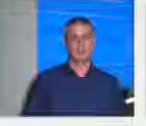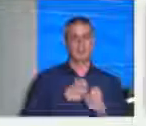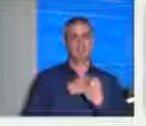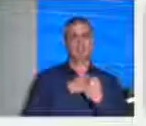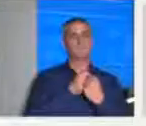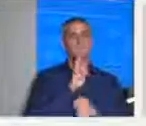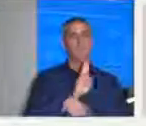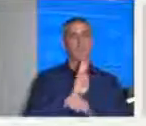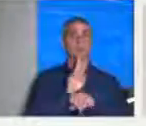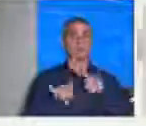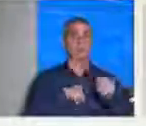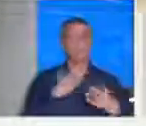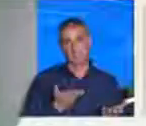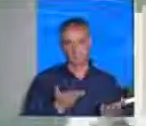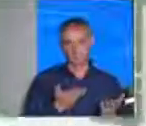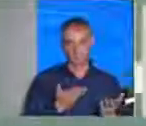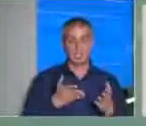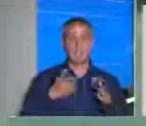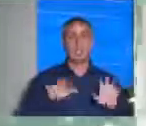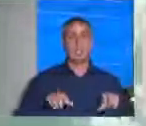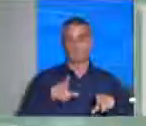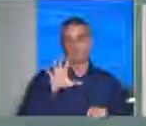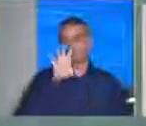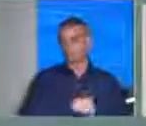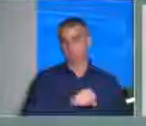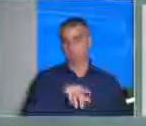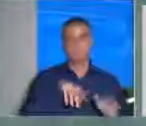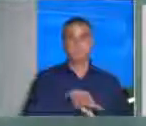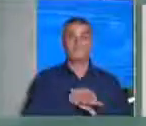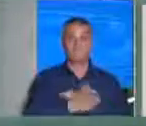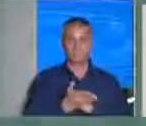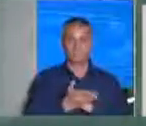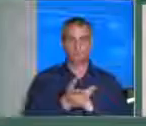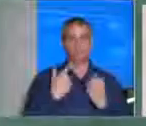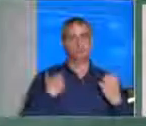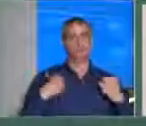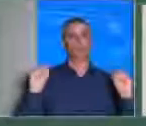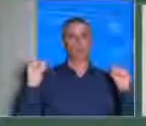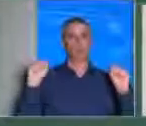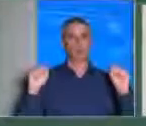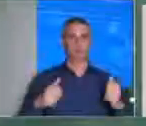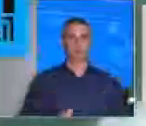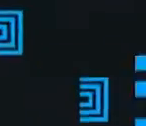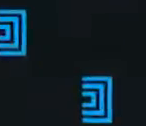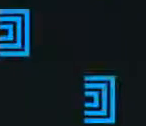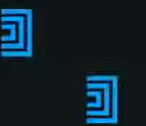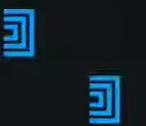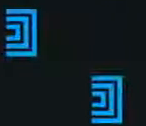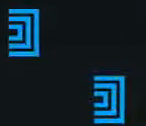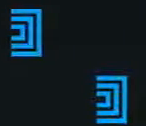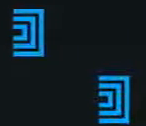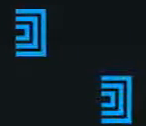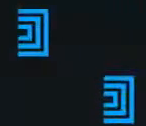והמאבק להגנת בעלי החיים. כלבי ים שנלכדו על ידי מבריחים שוחררו לחופשי.